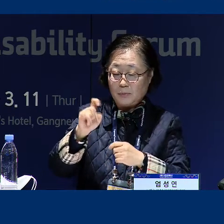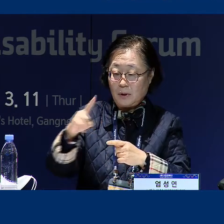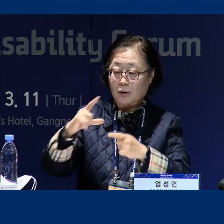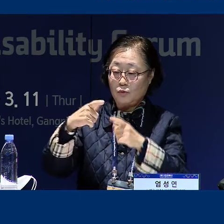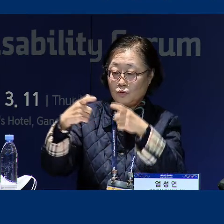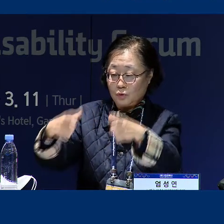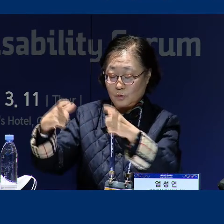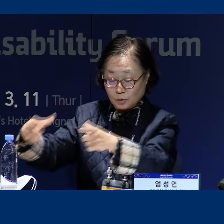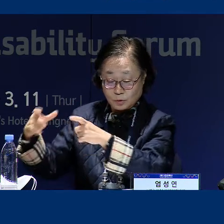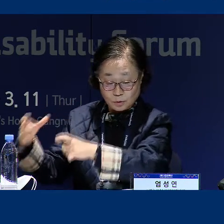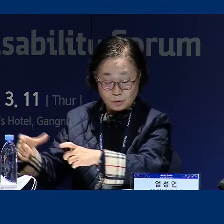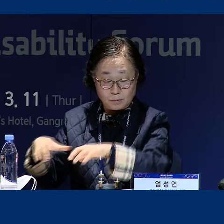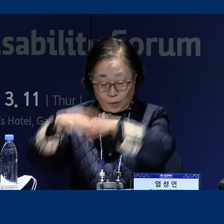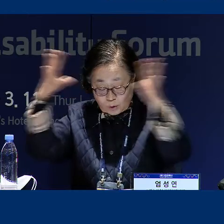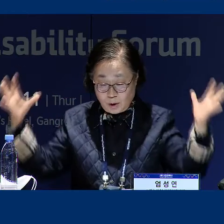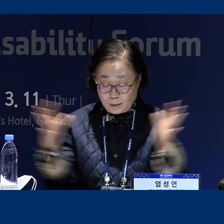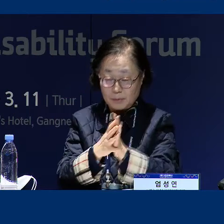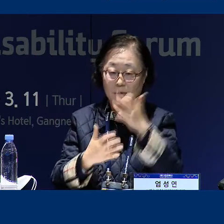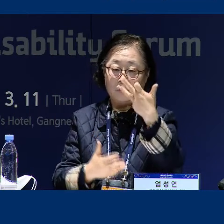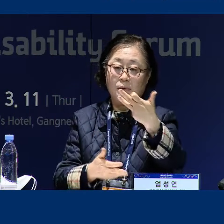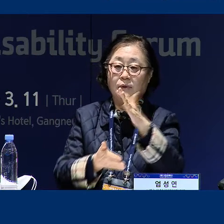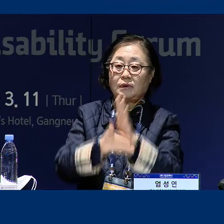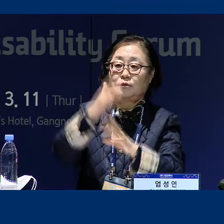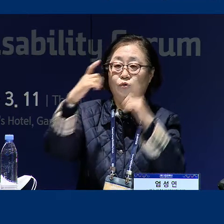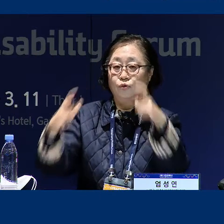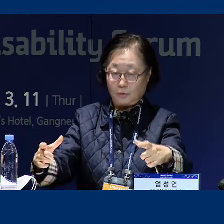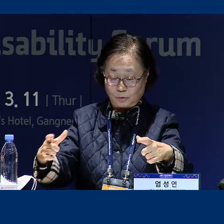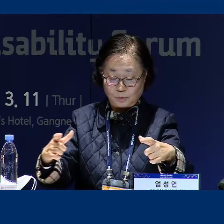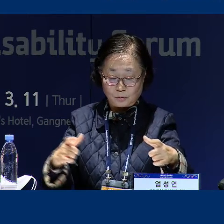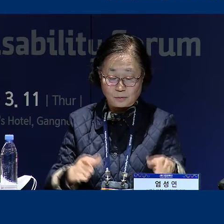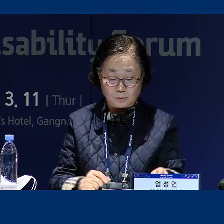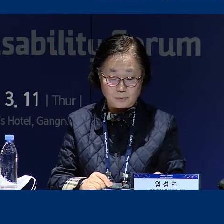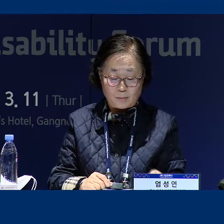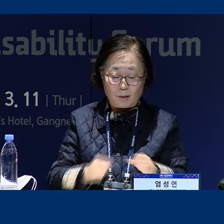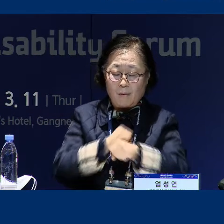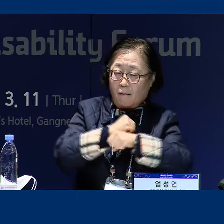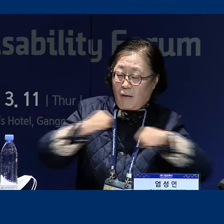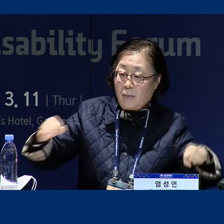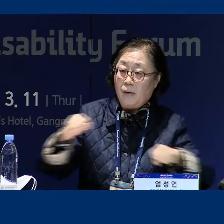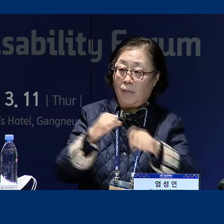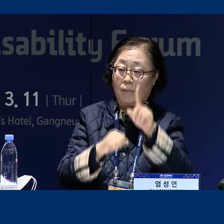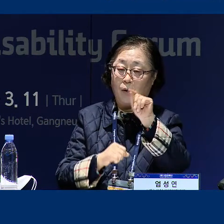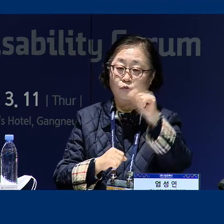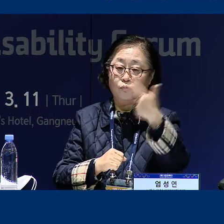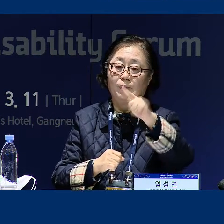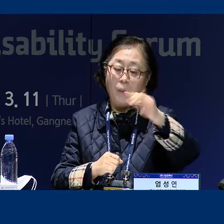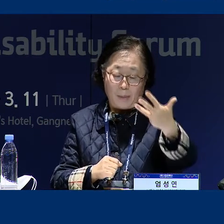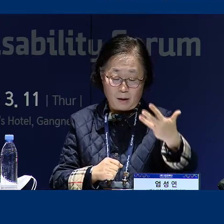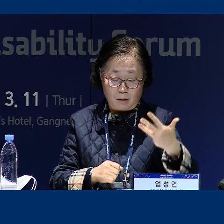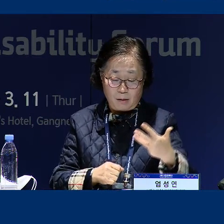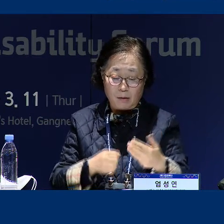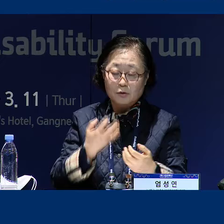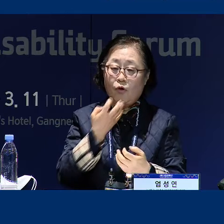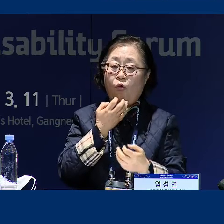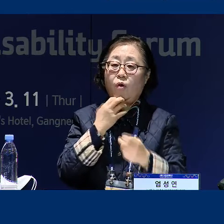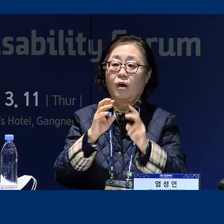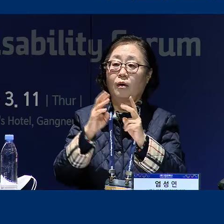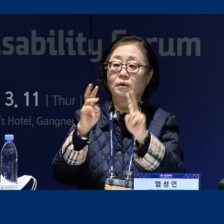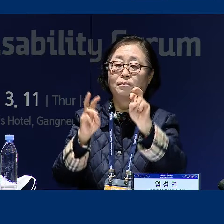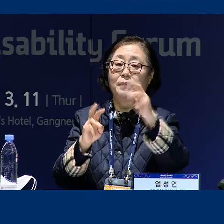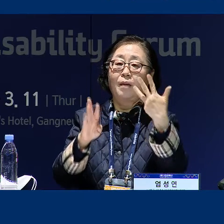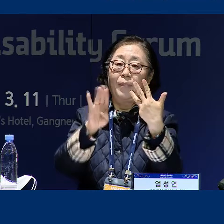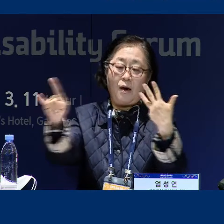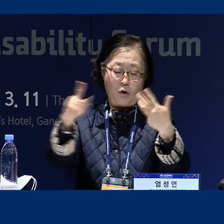강원도 현황에 대해 말씀드리겠습니다. 강원도는 7개의 시, 11개의 군, 총 18개의 시군으로